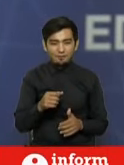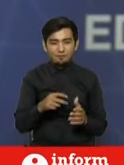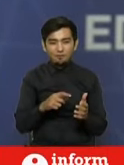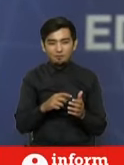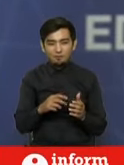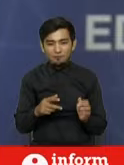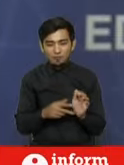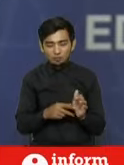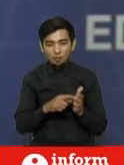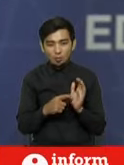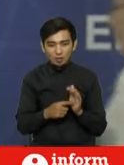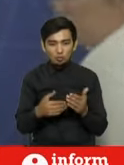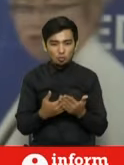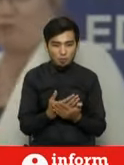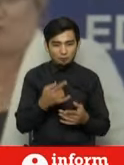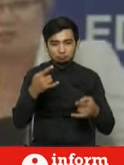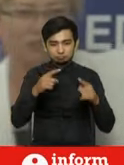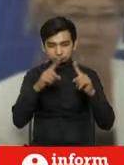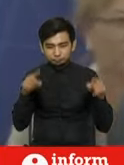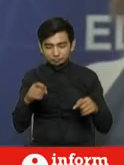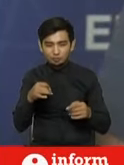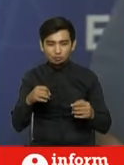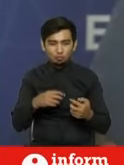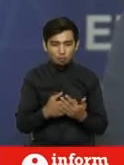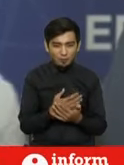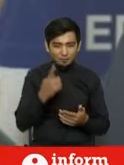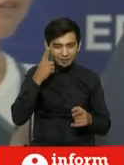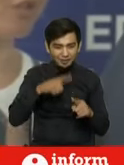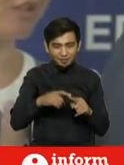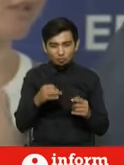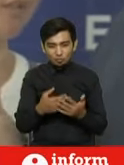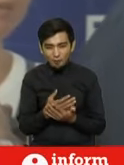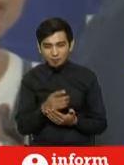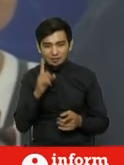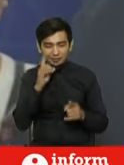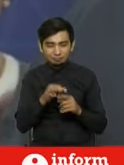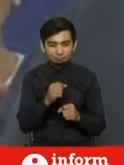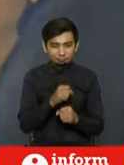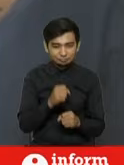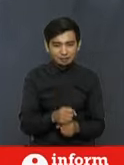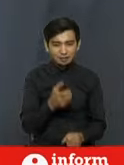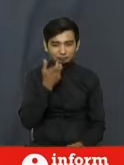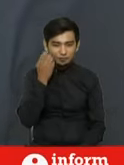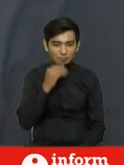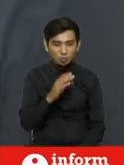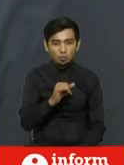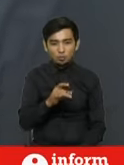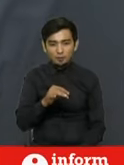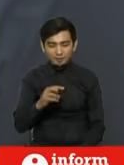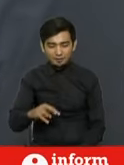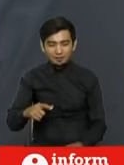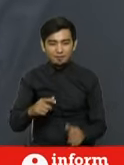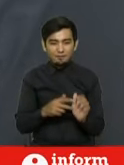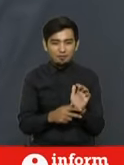модификации с интерактивным контентом для решения практических и теоретических задач это позволило достичь уровня